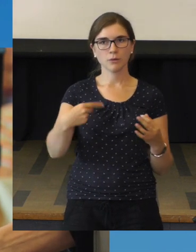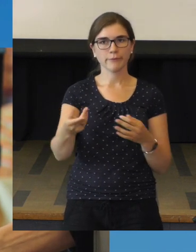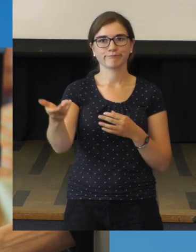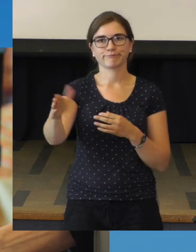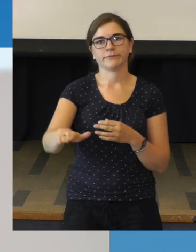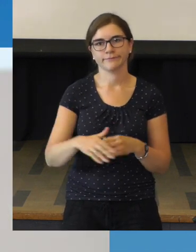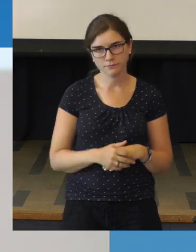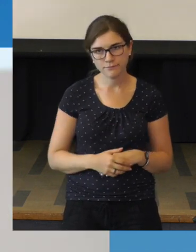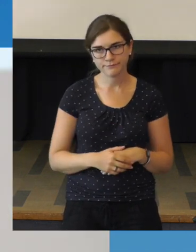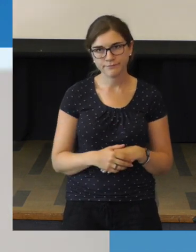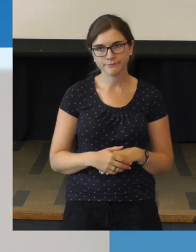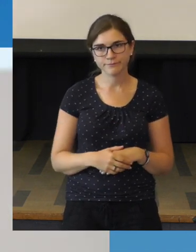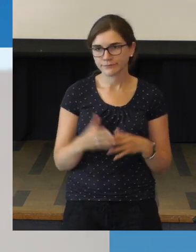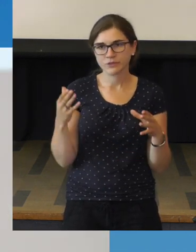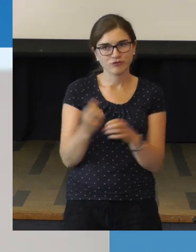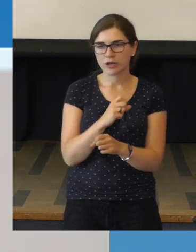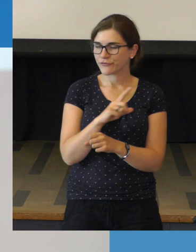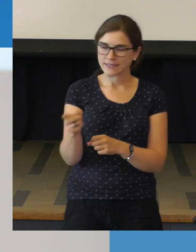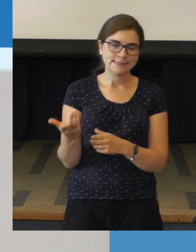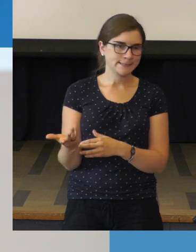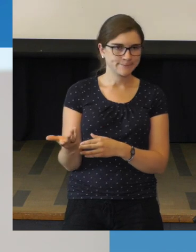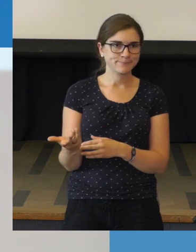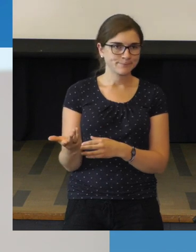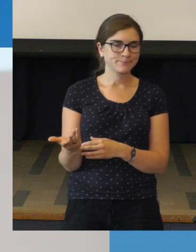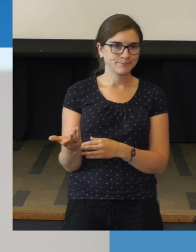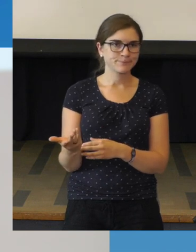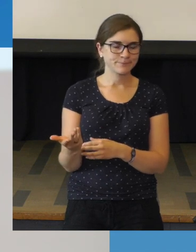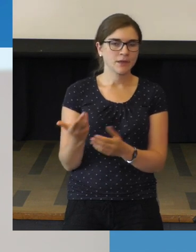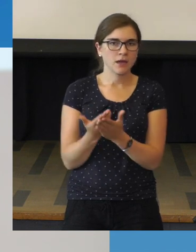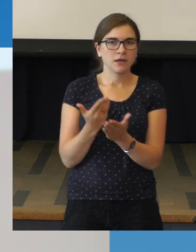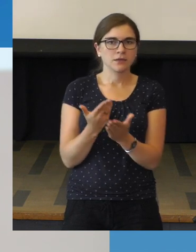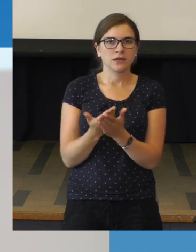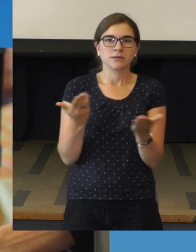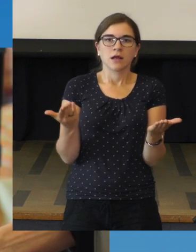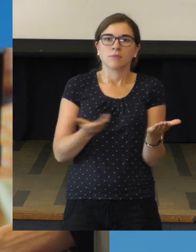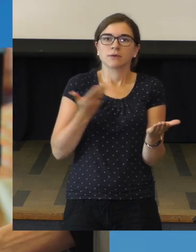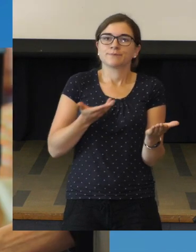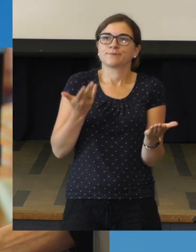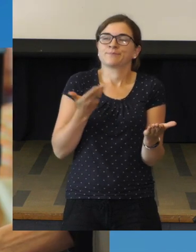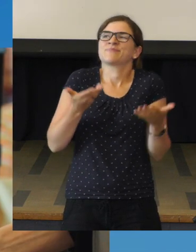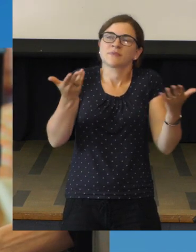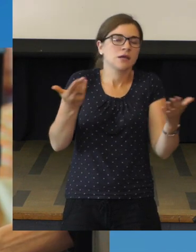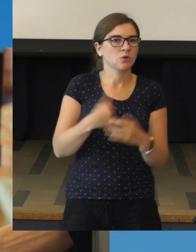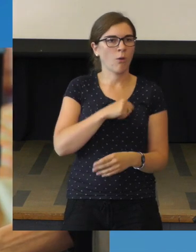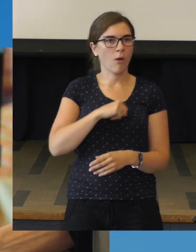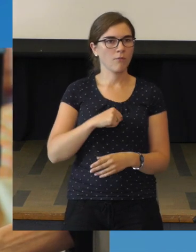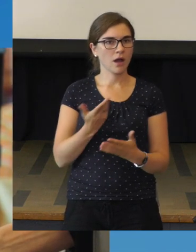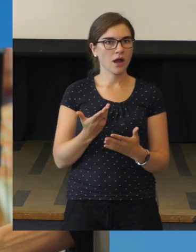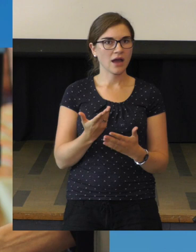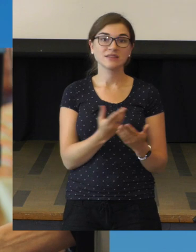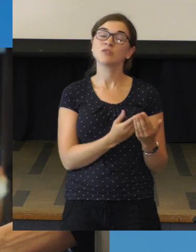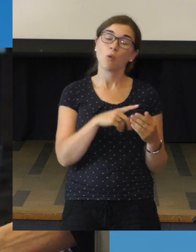überlebt hat. Das heißt also, es ist auch bei der OP ein schwerer